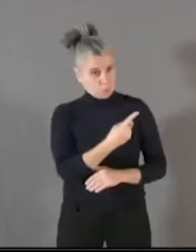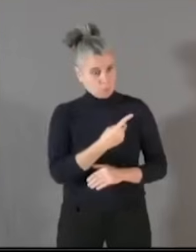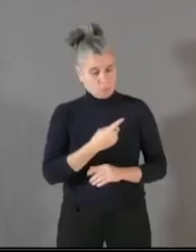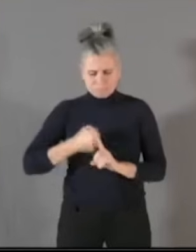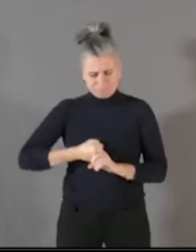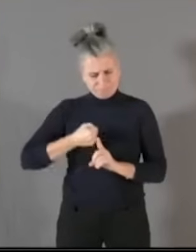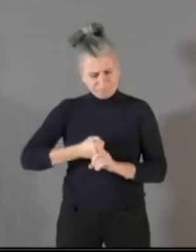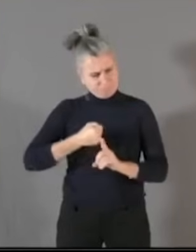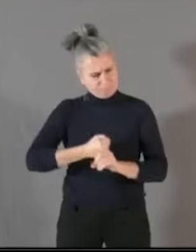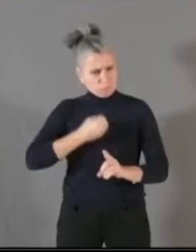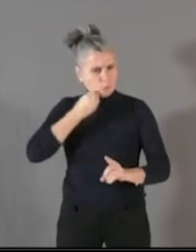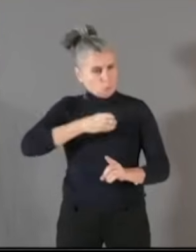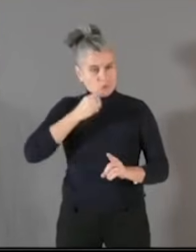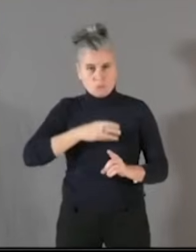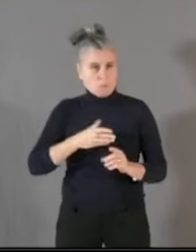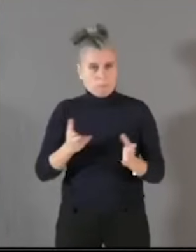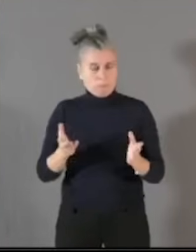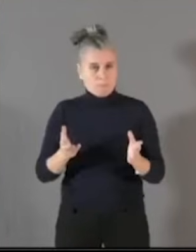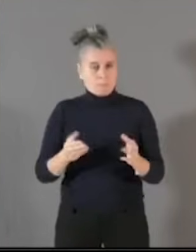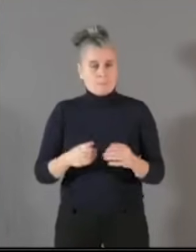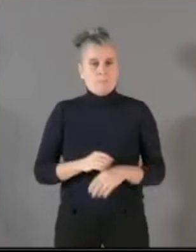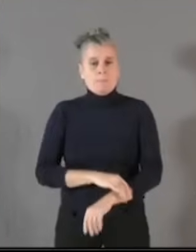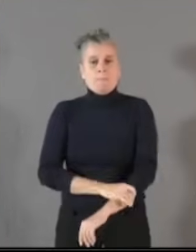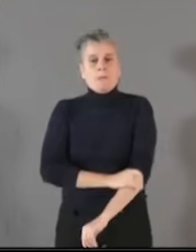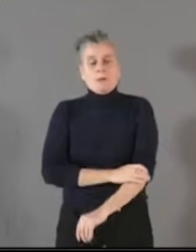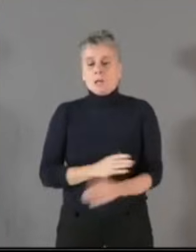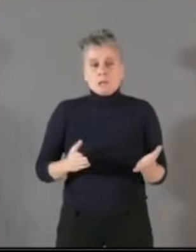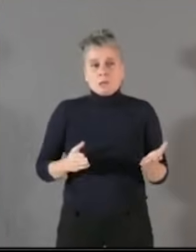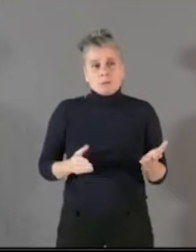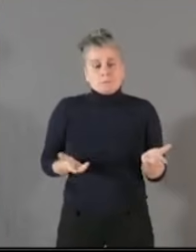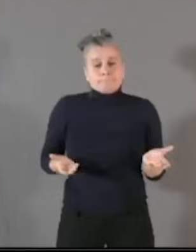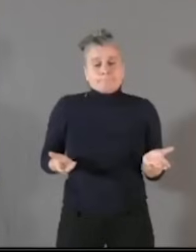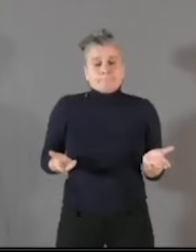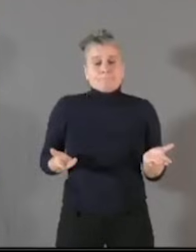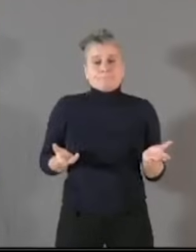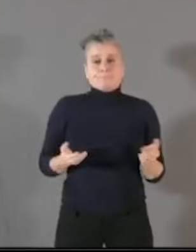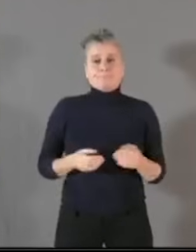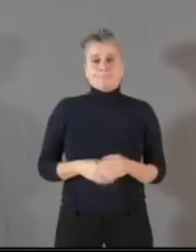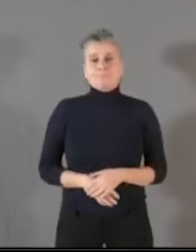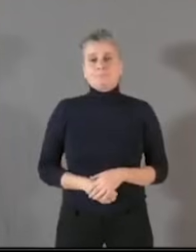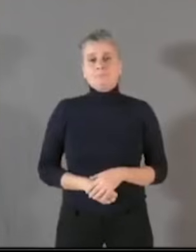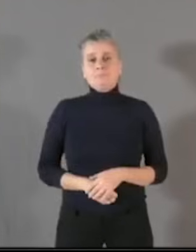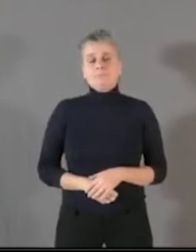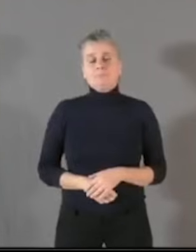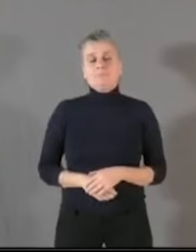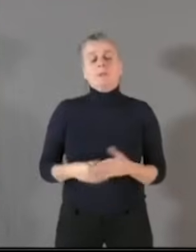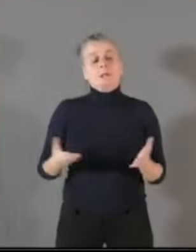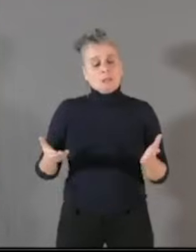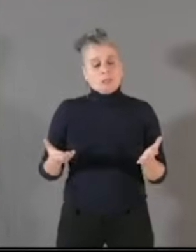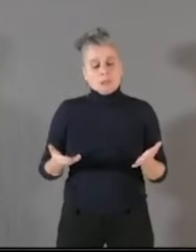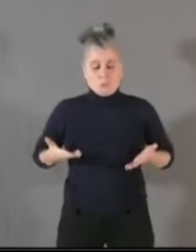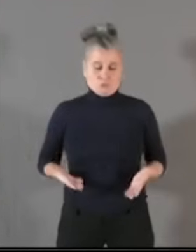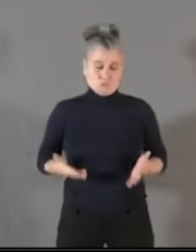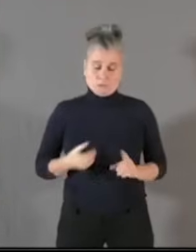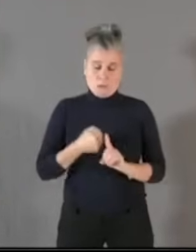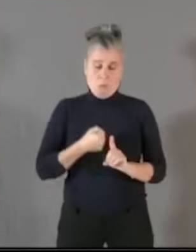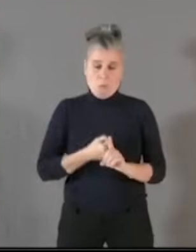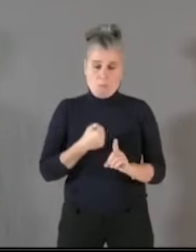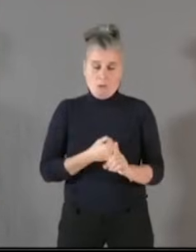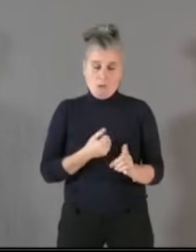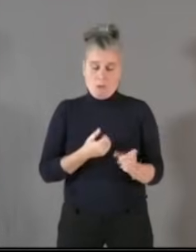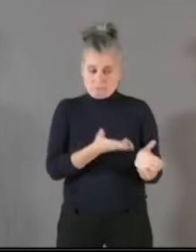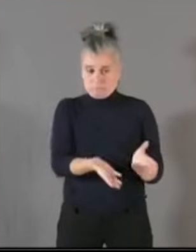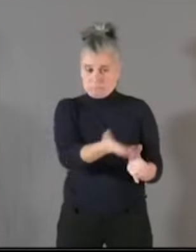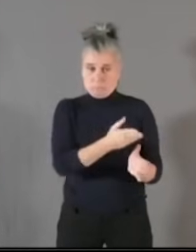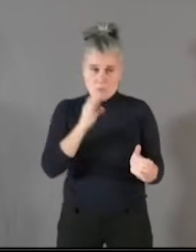chaque jour. Et c'est tellement vrai qu'il y a aujourd'hui un combat à mener pour les femmes,